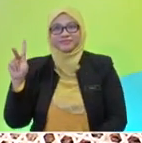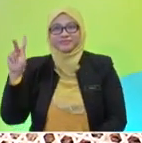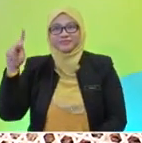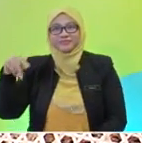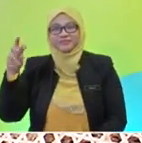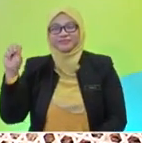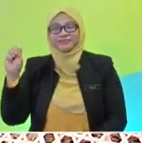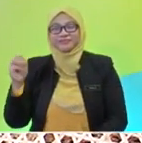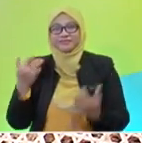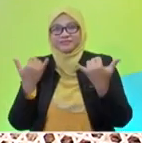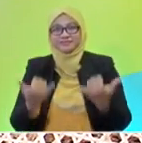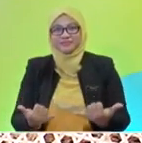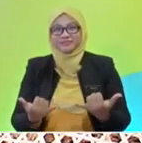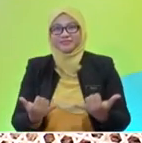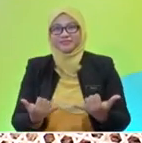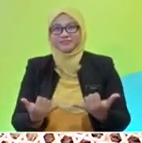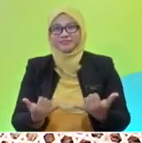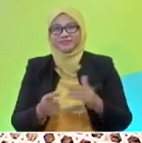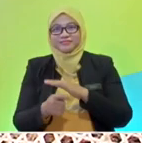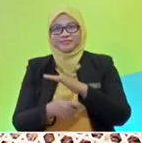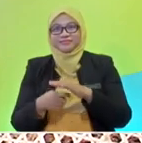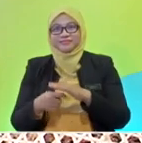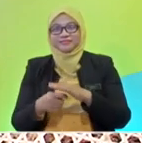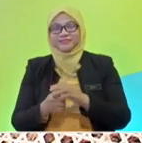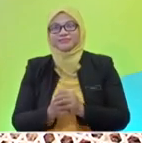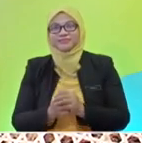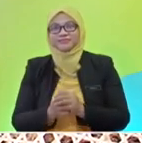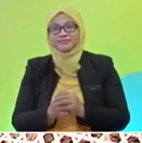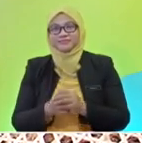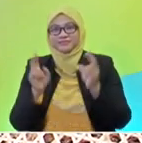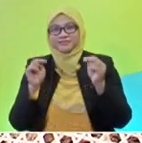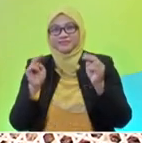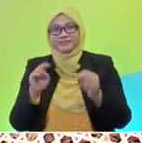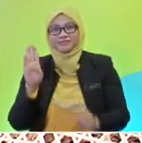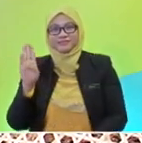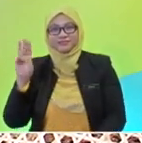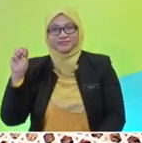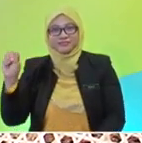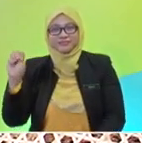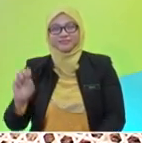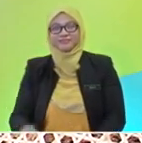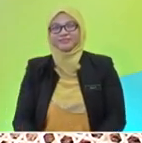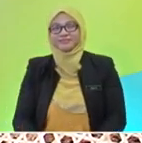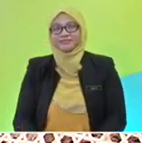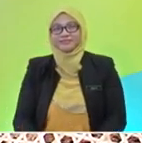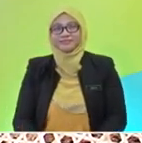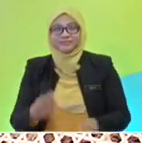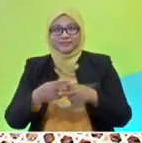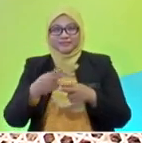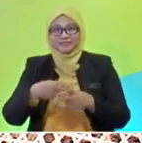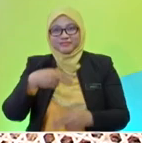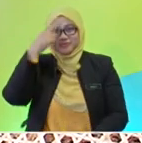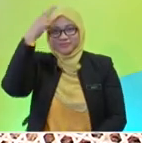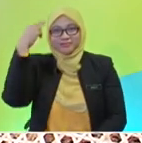dalam slot prasekolah. Mata pelajaran yang kita nak belajar ialah Bahasa Melayu. Nama saya Hanif Sean dan hari ini saya